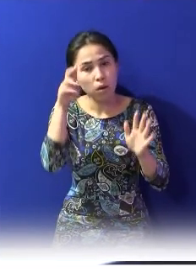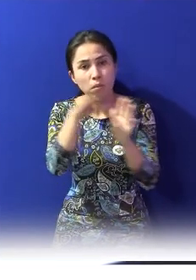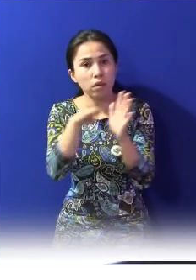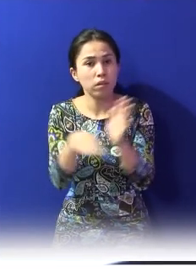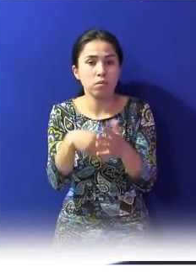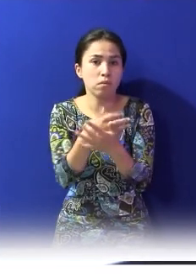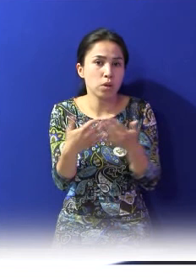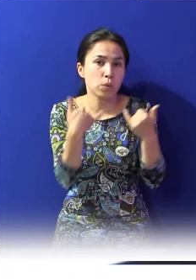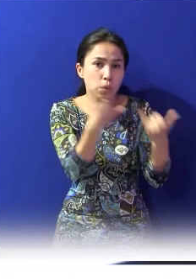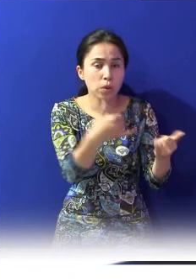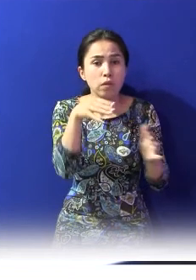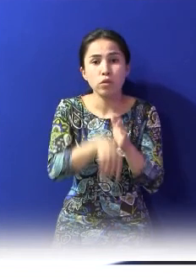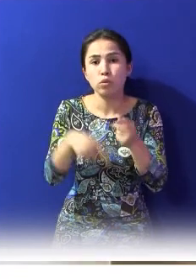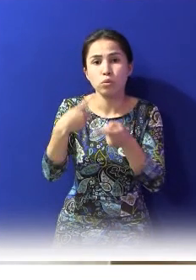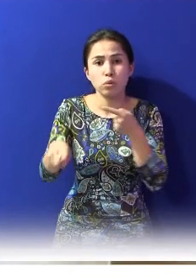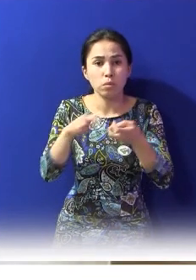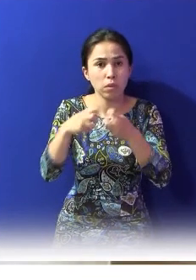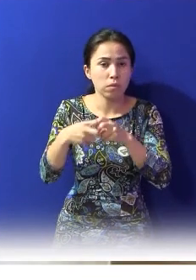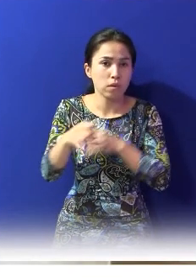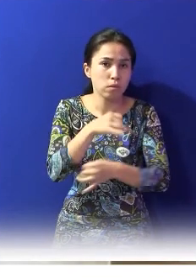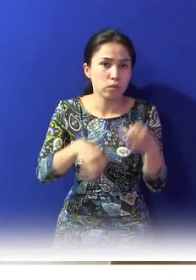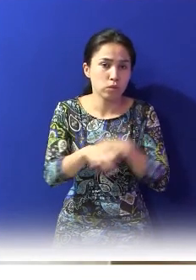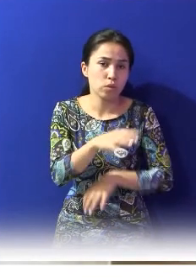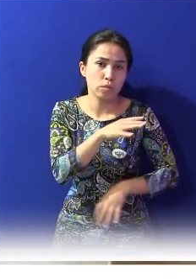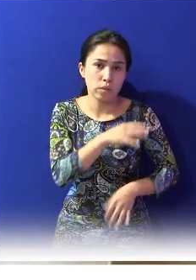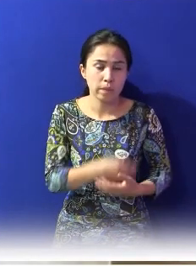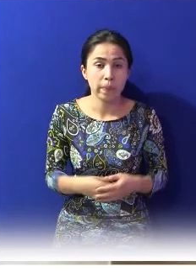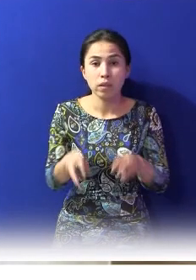жобаны қолдап, барлығын егжей-тегжейлі зерделеуді тапсырды.